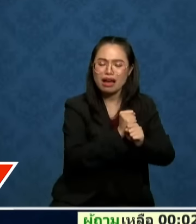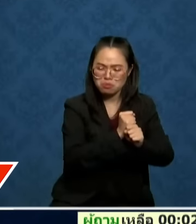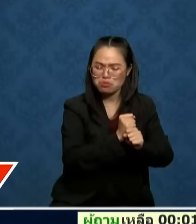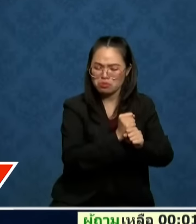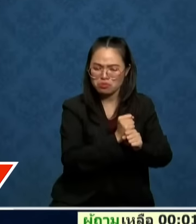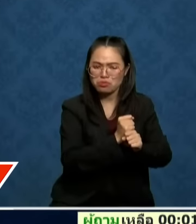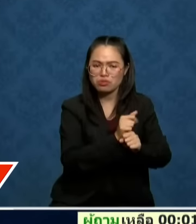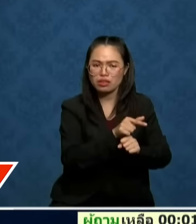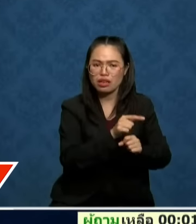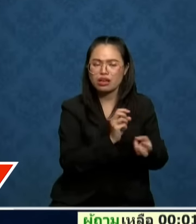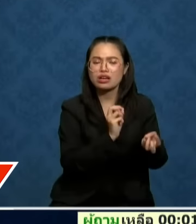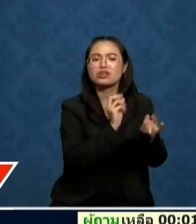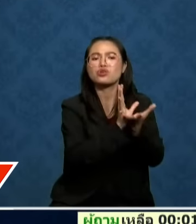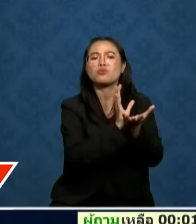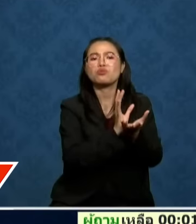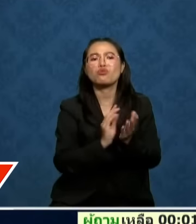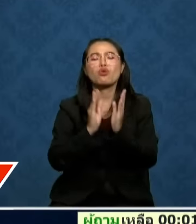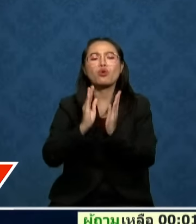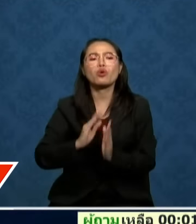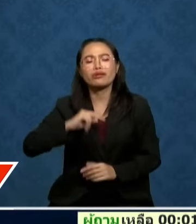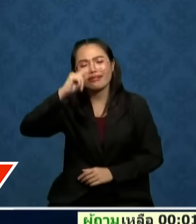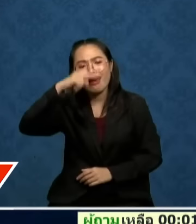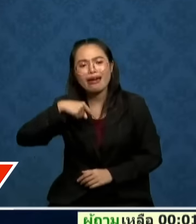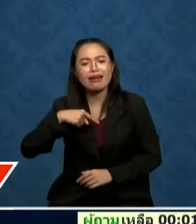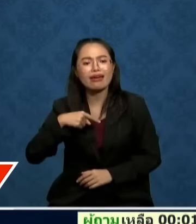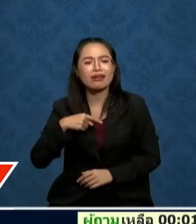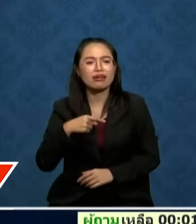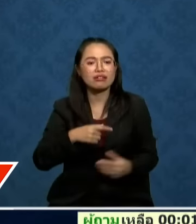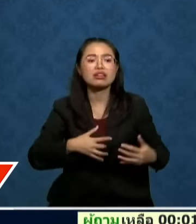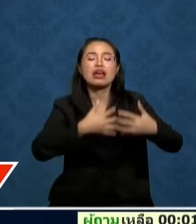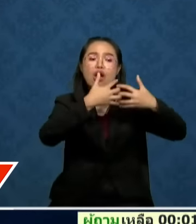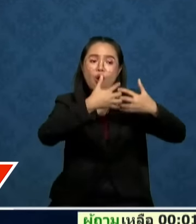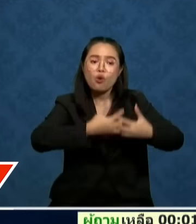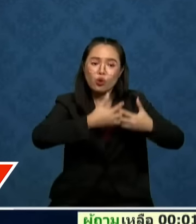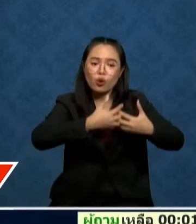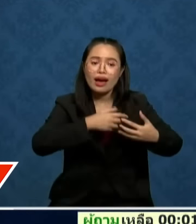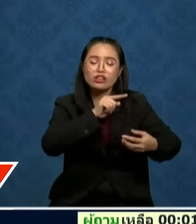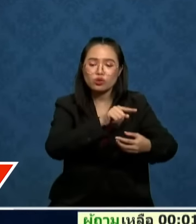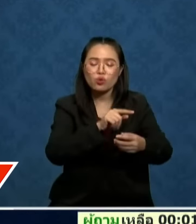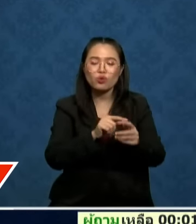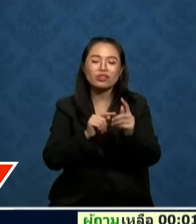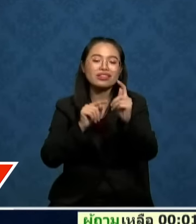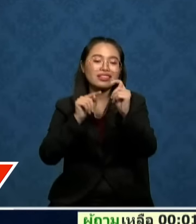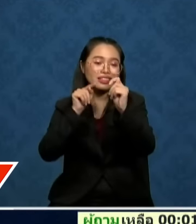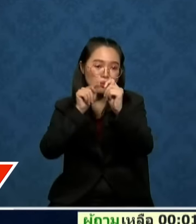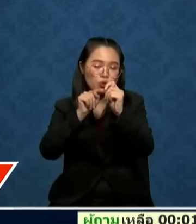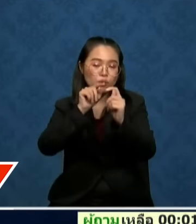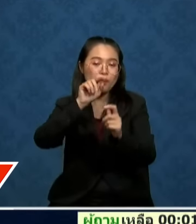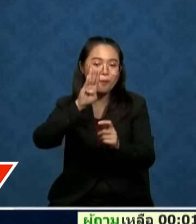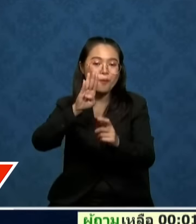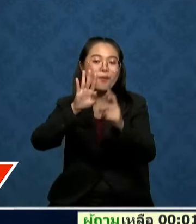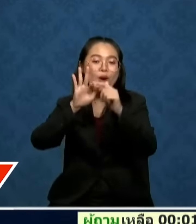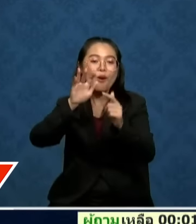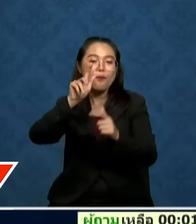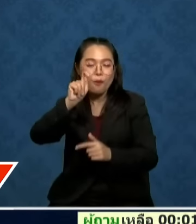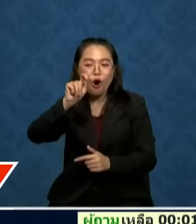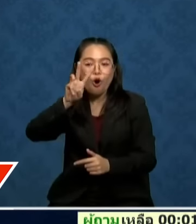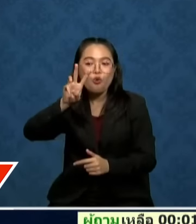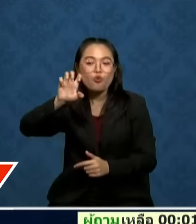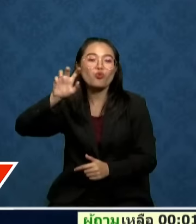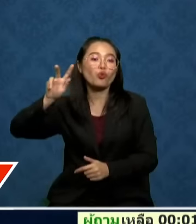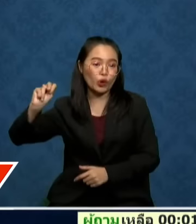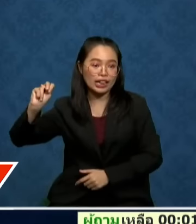ยกันแล้วสุดท้ายคนไทยได้อะไรครับนี่เป็นโรงงานแห่งหนึ่งในตำบลบ่อวินครับดูสภาพครับท่านรัฐ